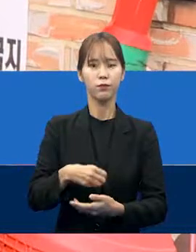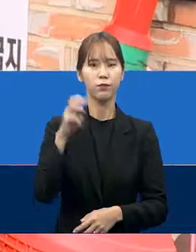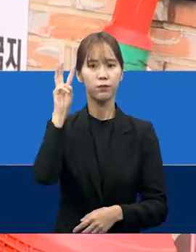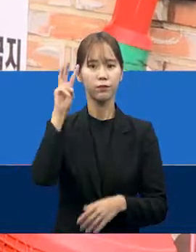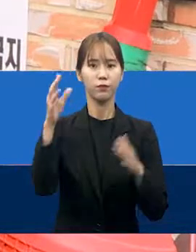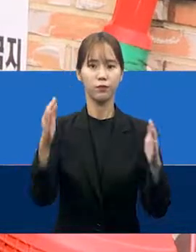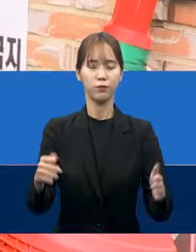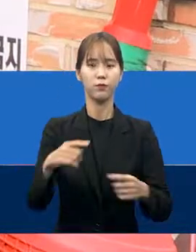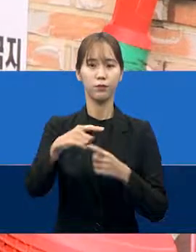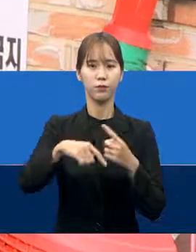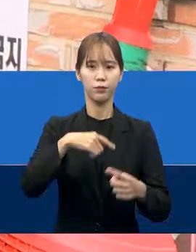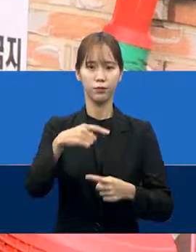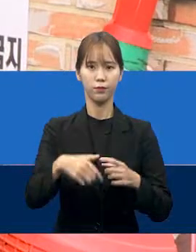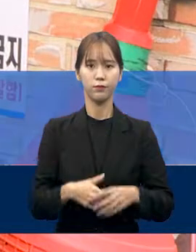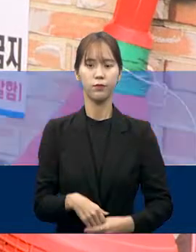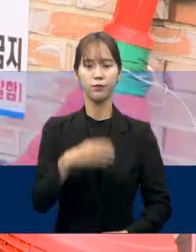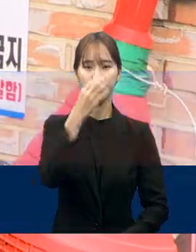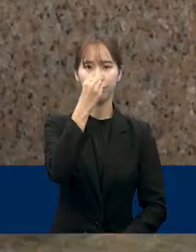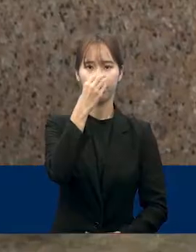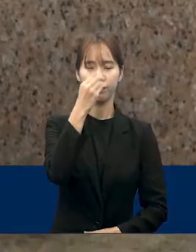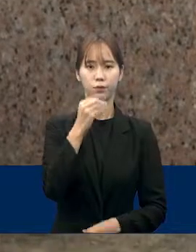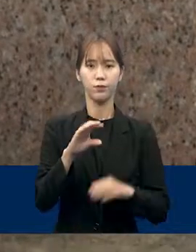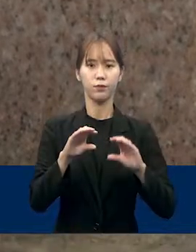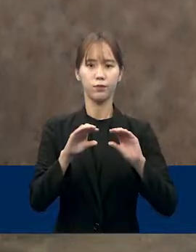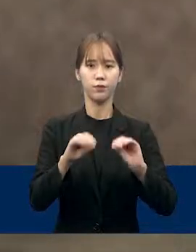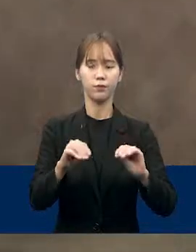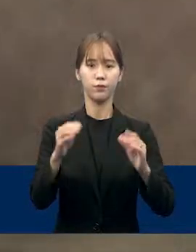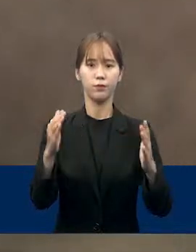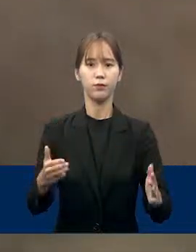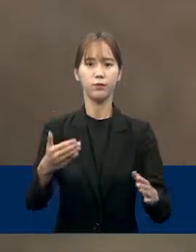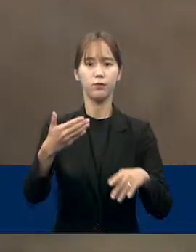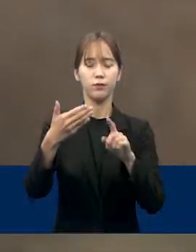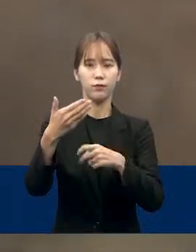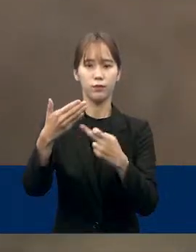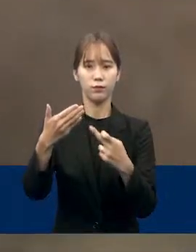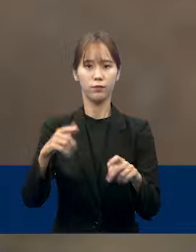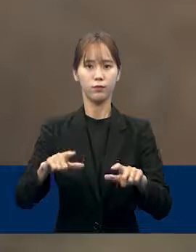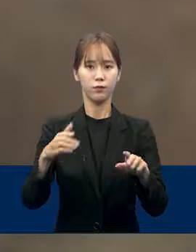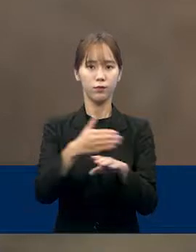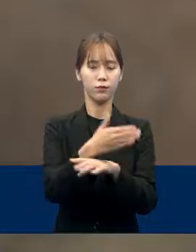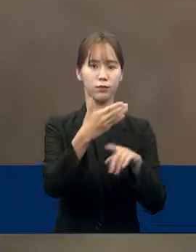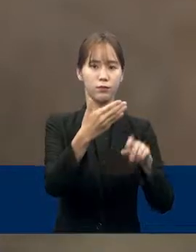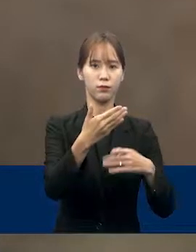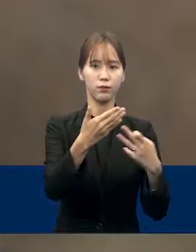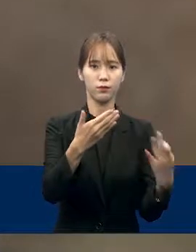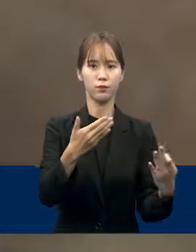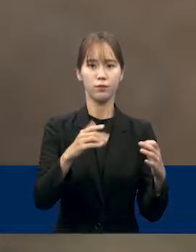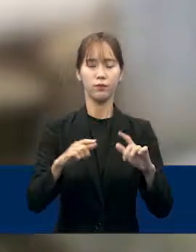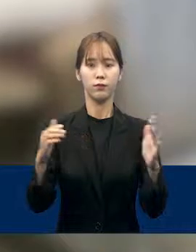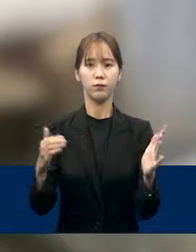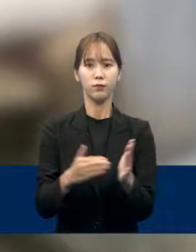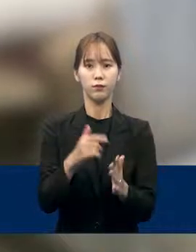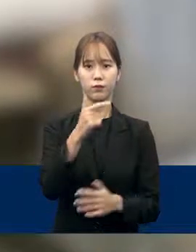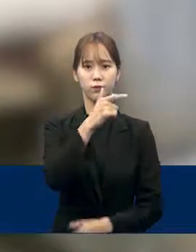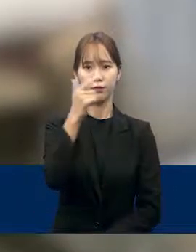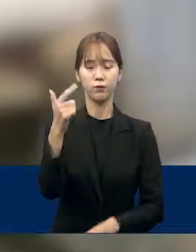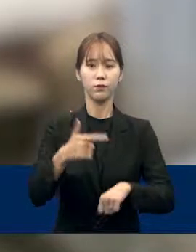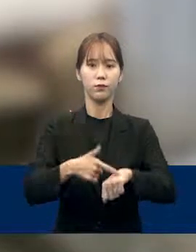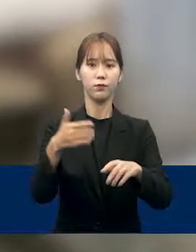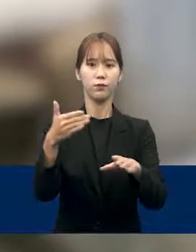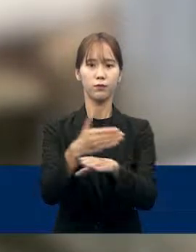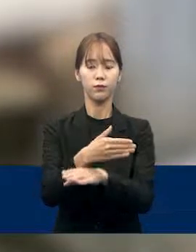12일부터 14일까지 3일간 운영하고 쓰레기 배출 금지 기간은 12일부터 14일까지이며 9월 15일